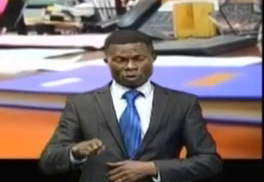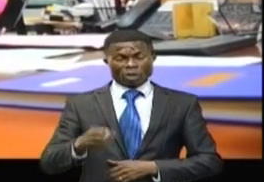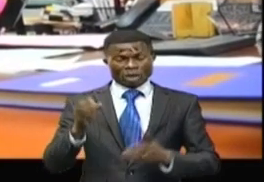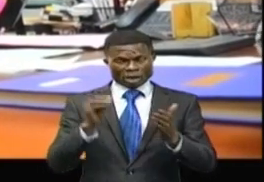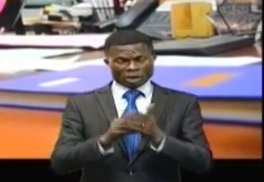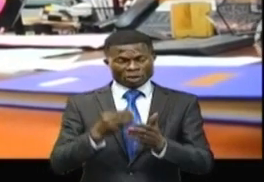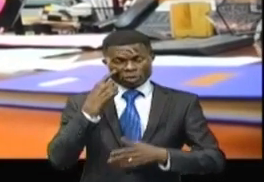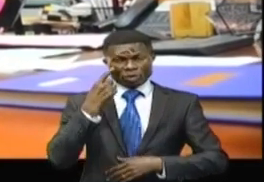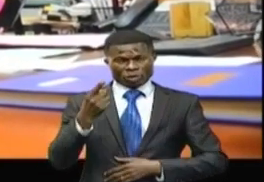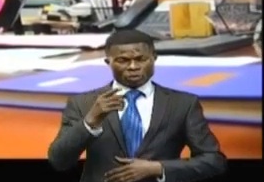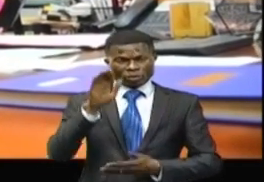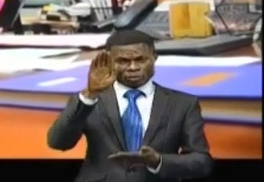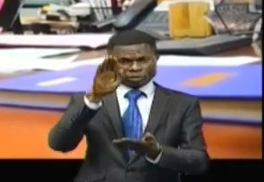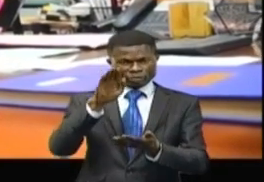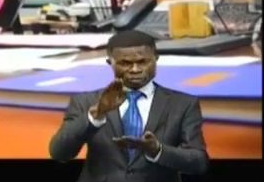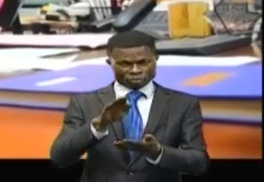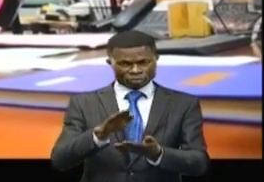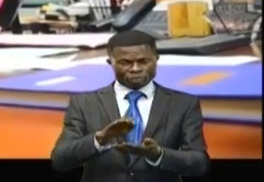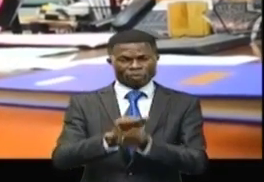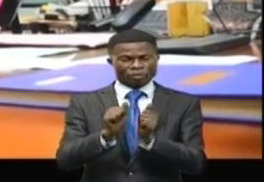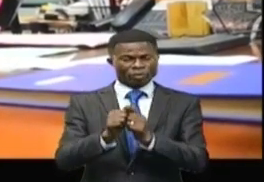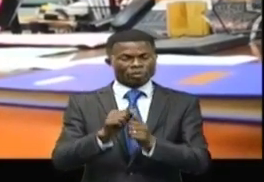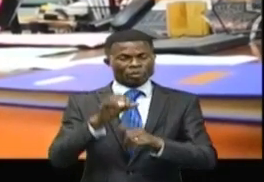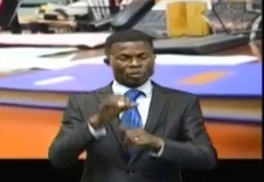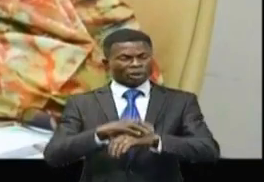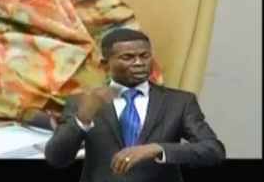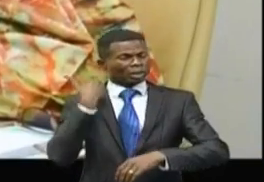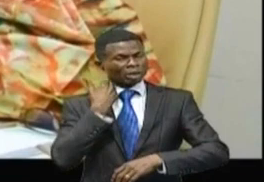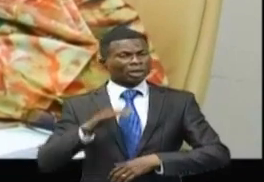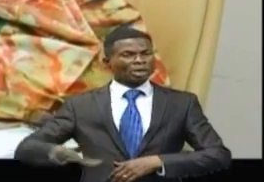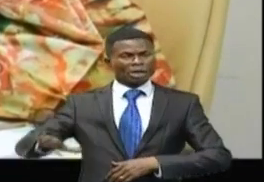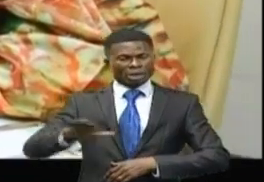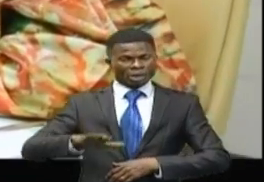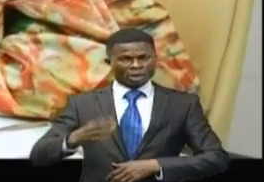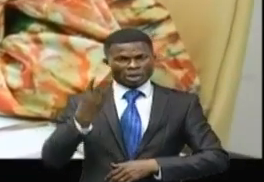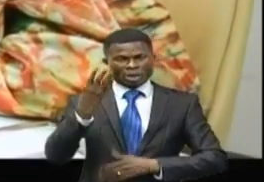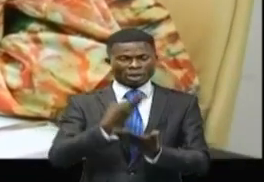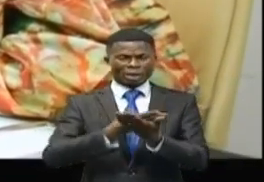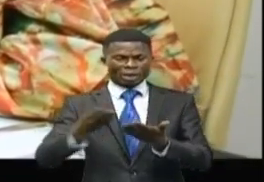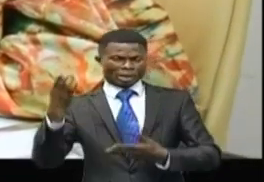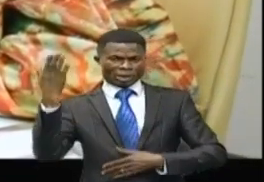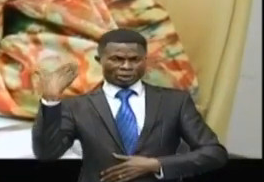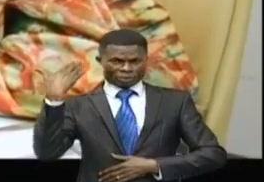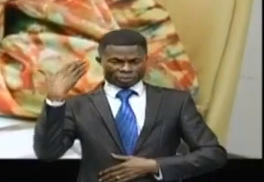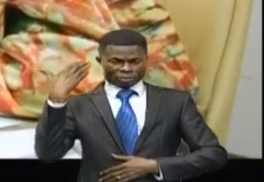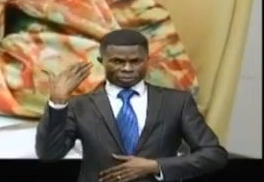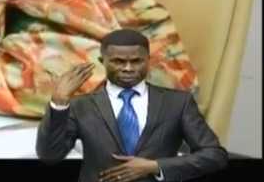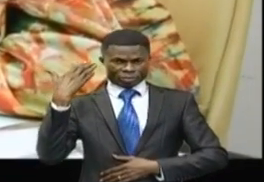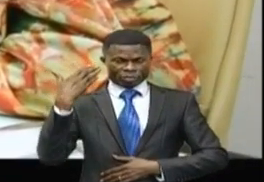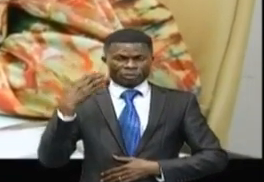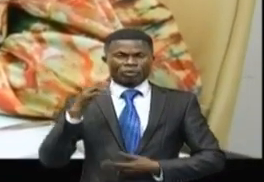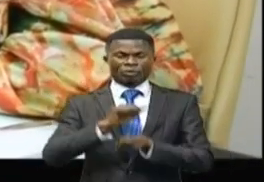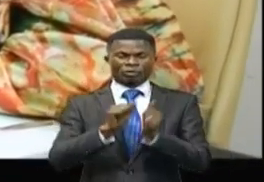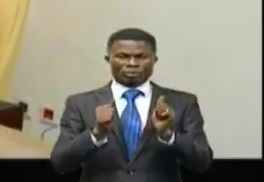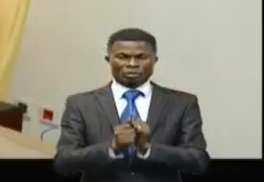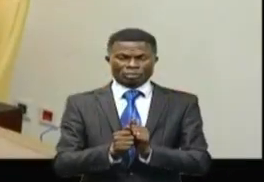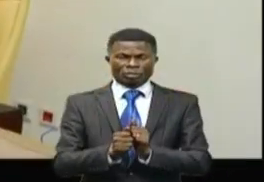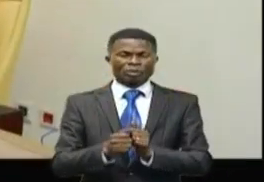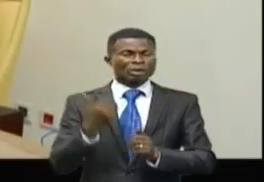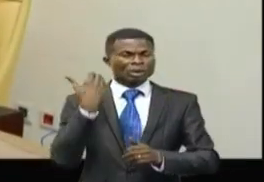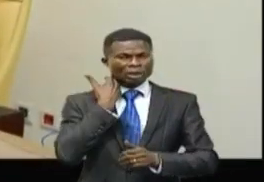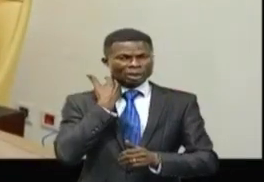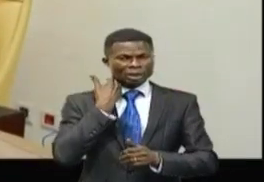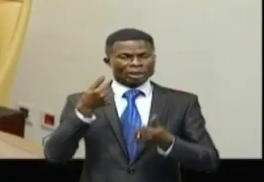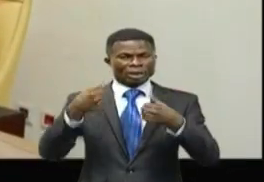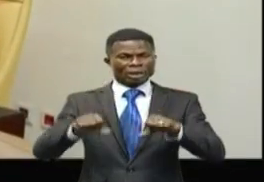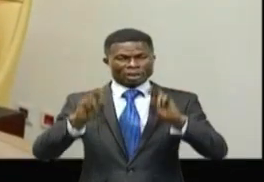une diminution de k2 que vit dans l'ensemble du pays depuis quatre semaines consécutives est l'épicentre de la pandémie reste la ville